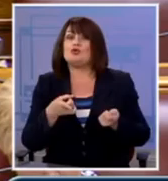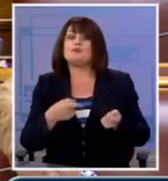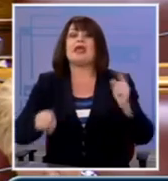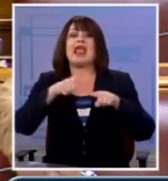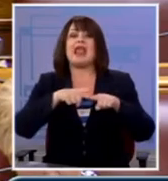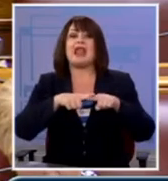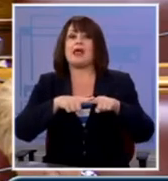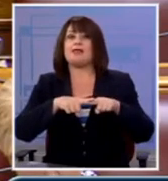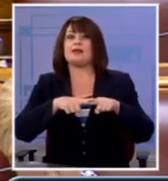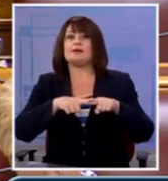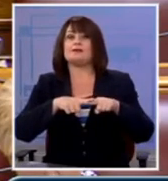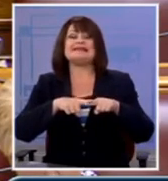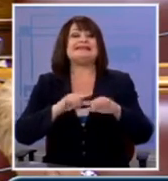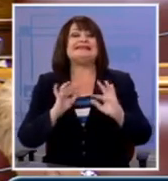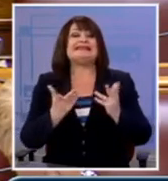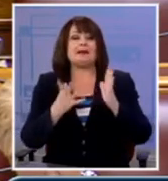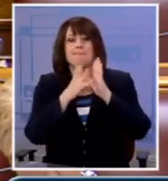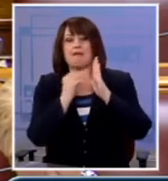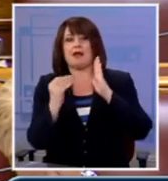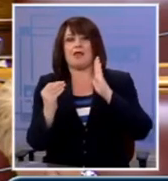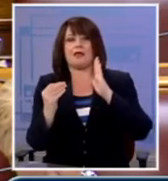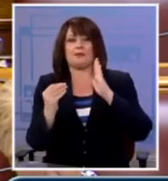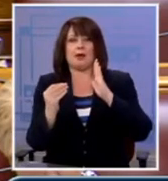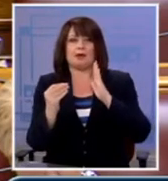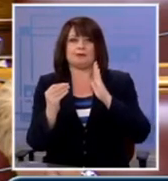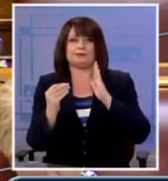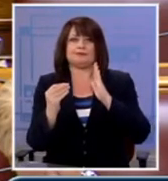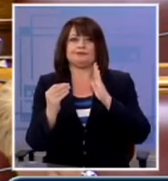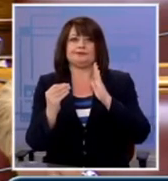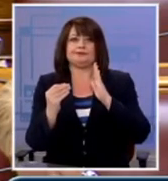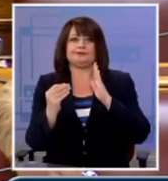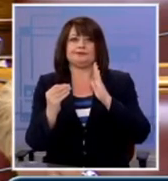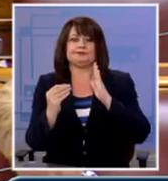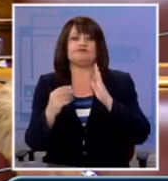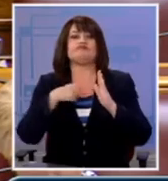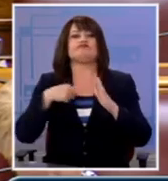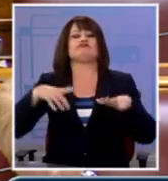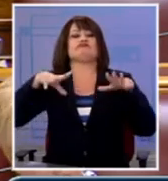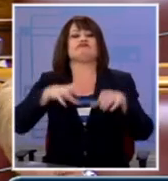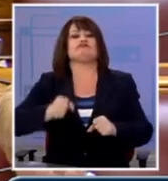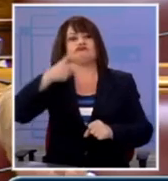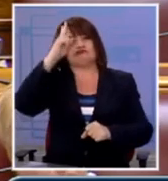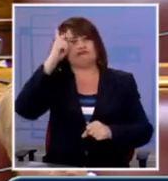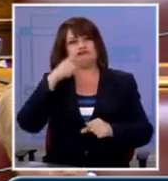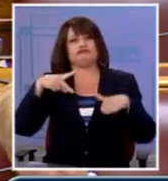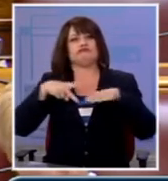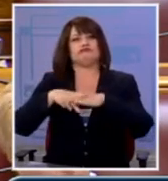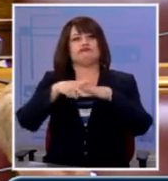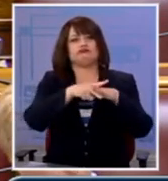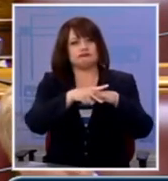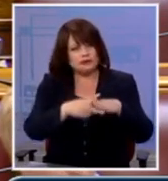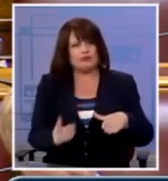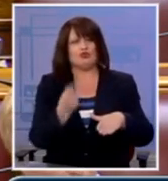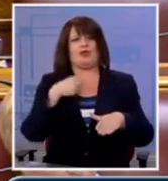Ελλάδα να αποτελέσει το παράδειγμα της επικυριαρχίας της Γερμανίας, των τραπεζιτών και της νέας τάξης